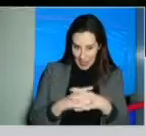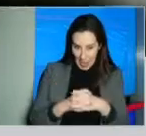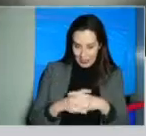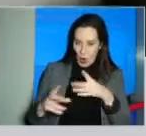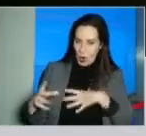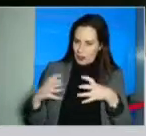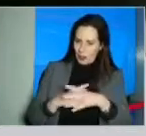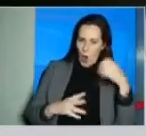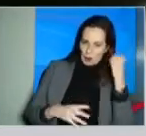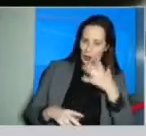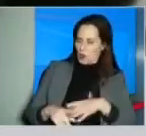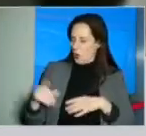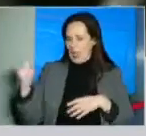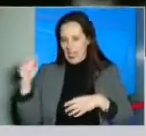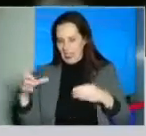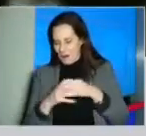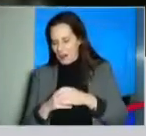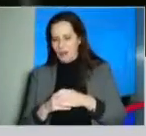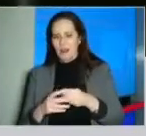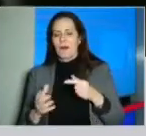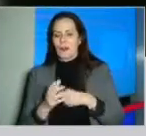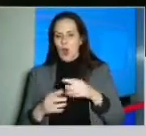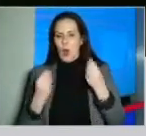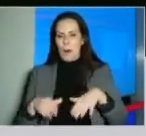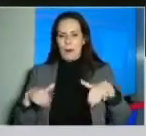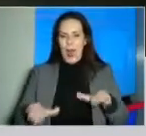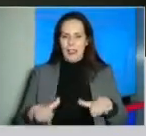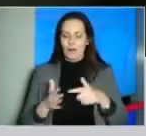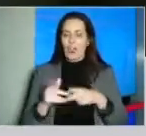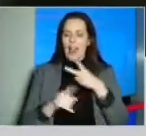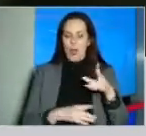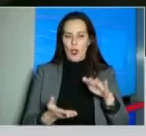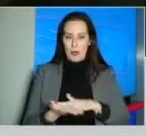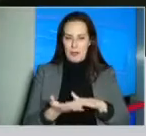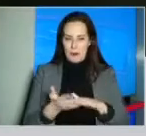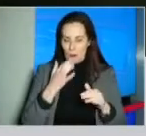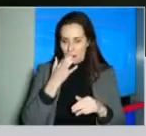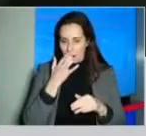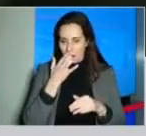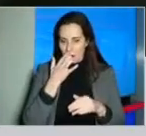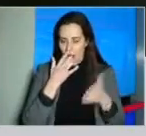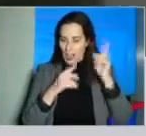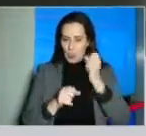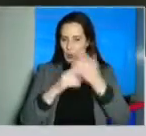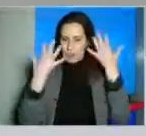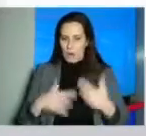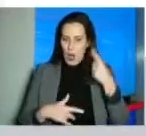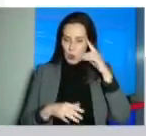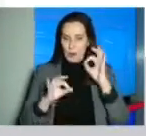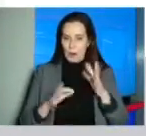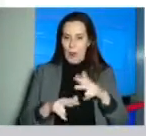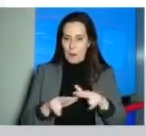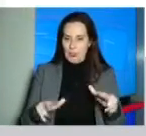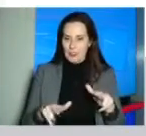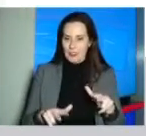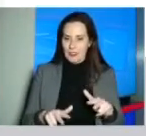רוצים להתאחד עם עוצמה, הם רצו להתאחד עם אגודת ישראל כדי לא לאבד קולות, כדי לעבור את אחוז החסימה, אז לא היו סקרים, הם לא ידעו בדיוק מה